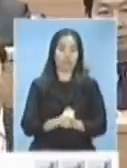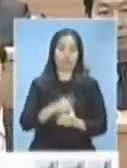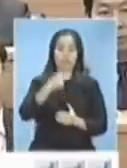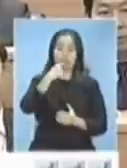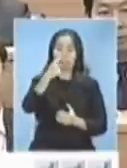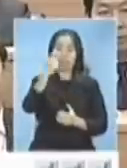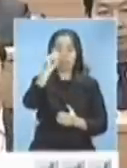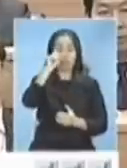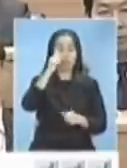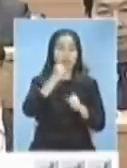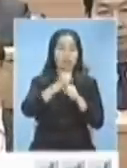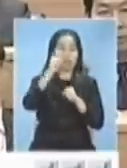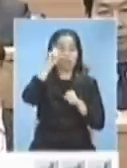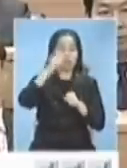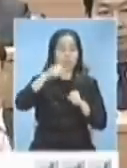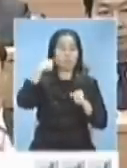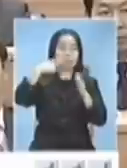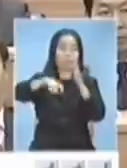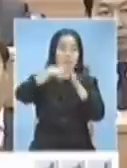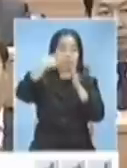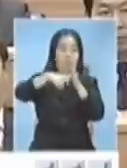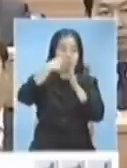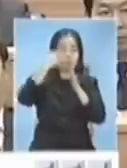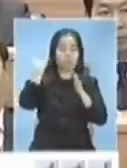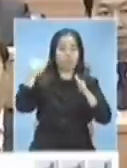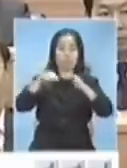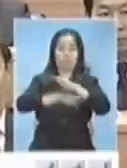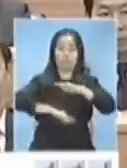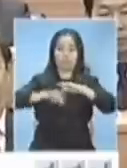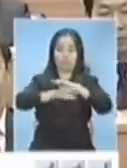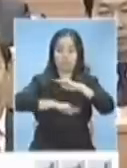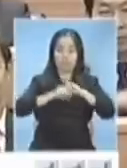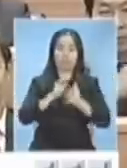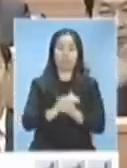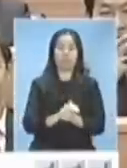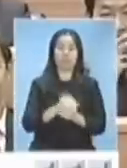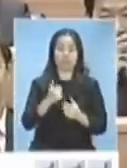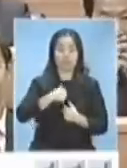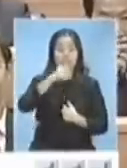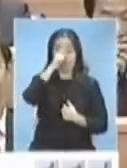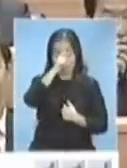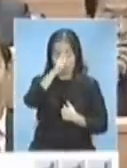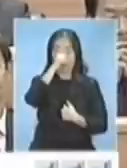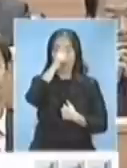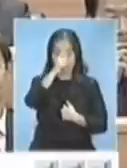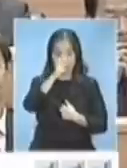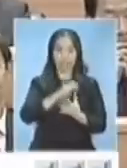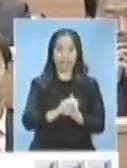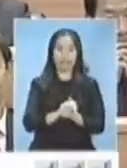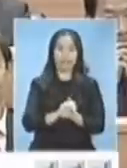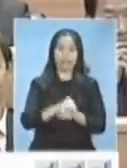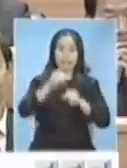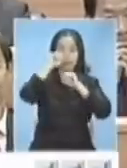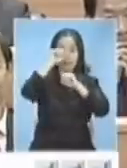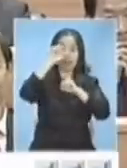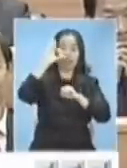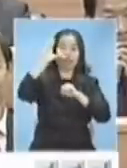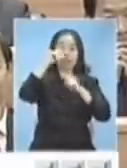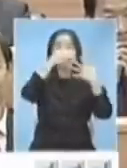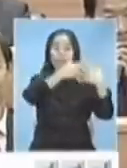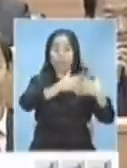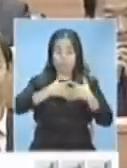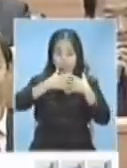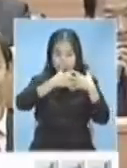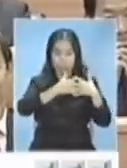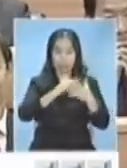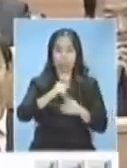ทำอะไรต้องมีเหตุและผลต้องมีหลักฐานดิฉันก็เคารพในการตัดสินใจและประกาศของสหรัฐอเมริก